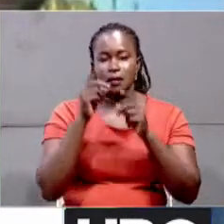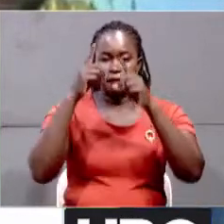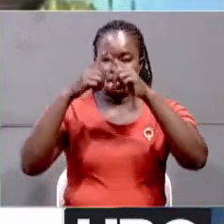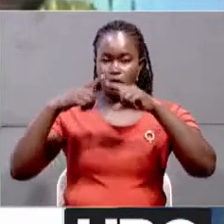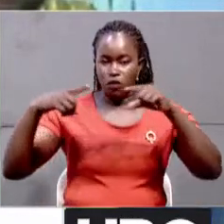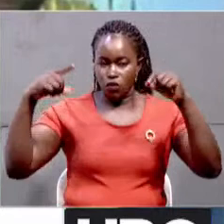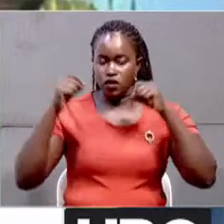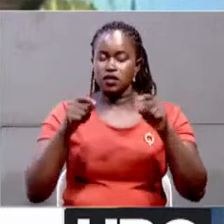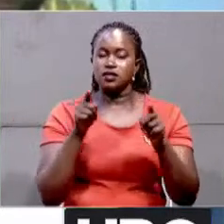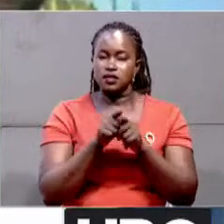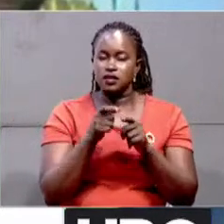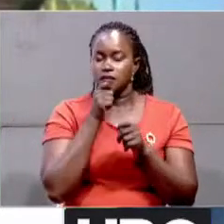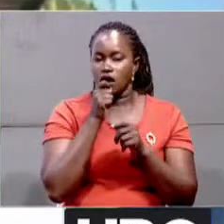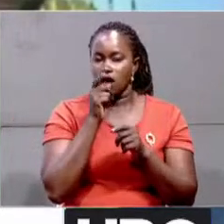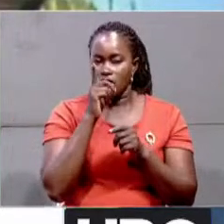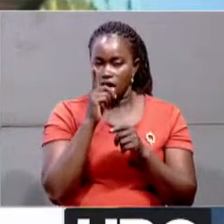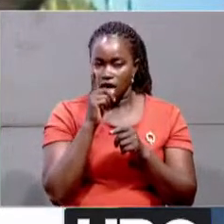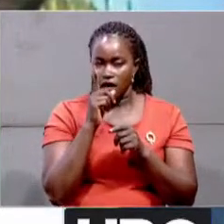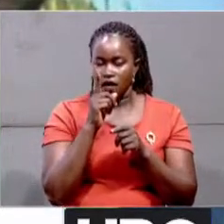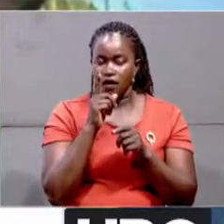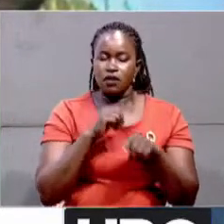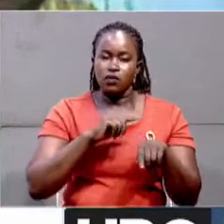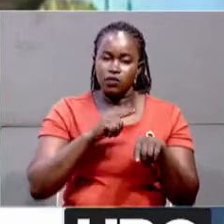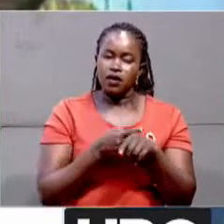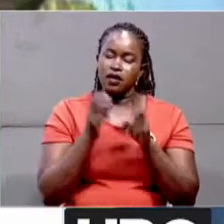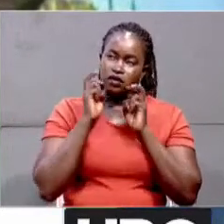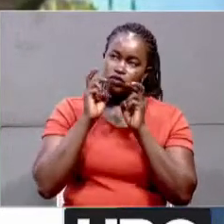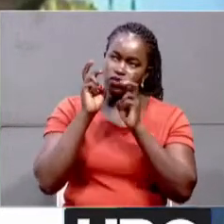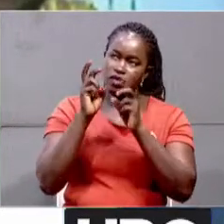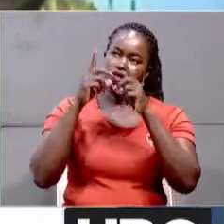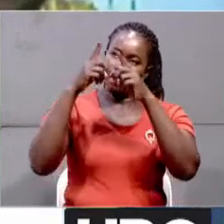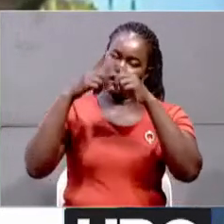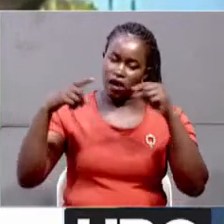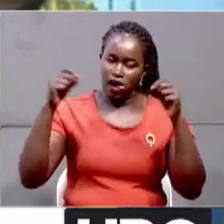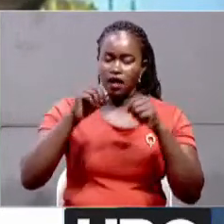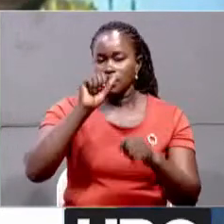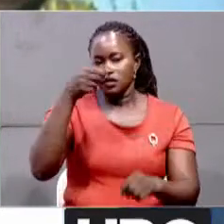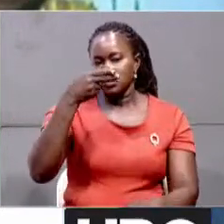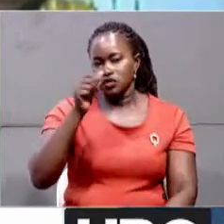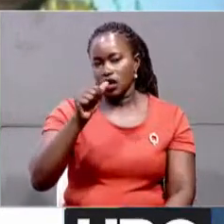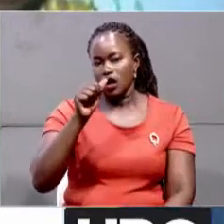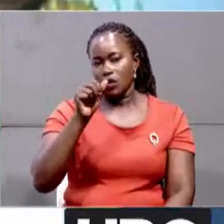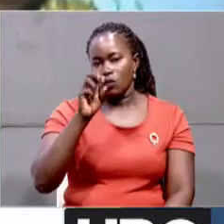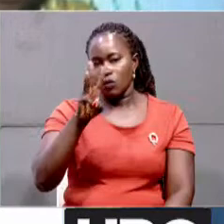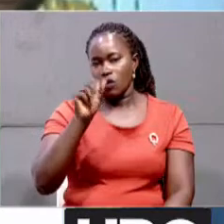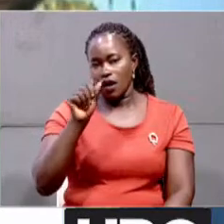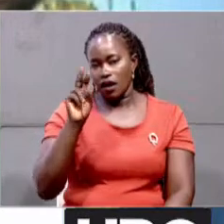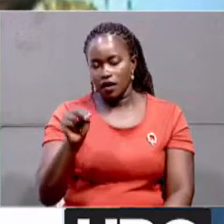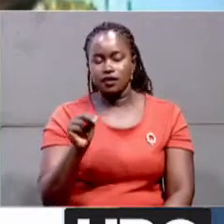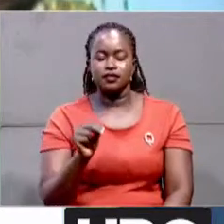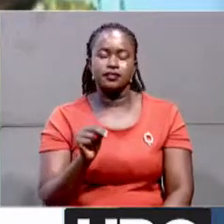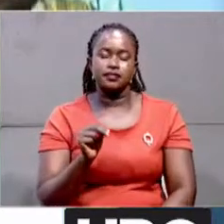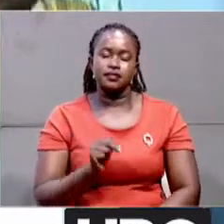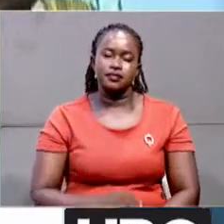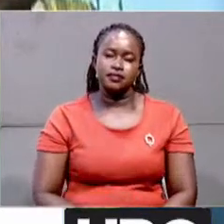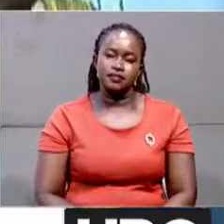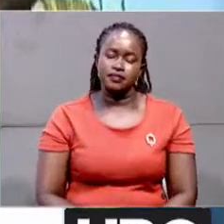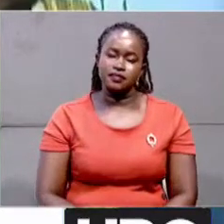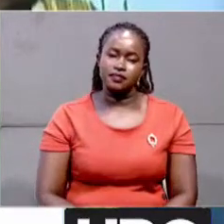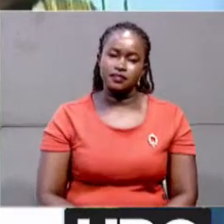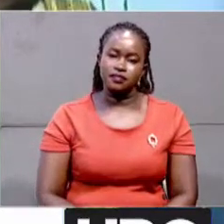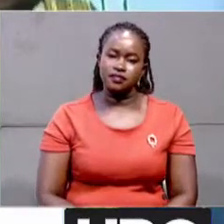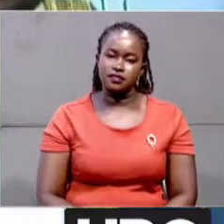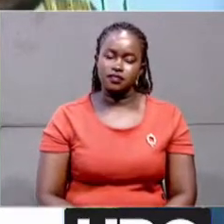era musibulukuke nga mulabye omwezi gwa Shawwal muttafaqun alayhi